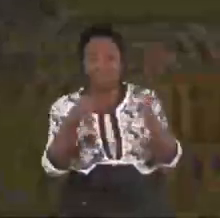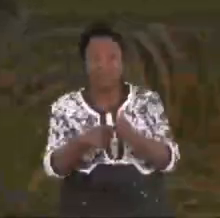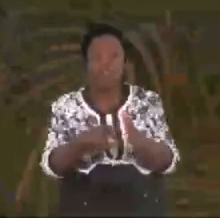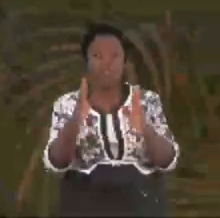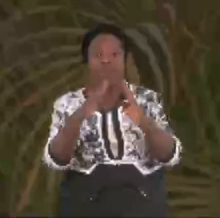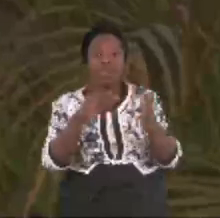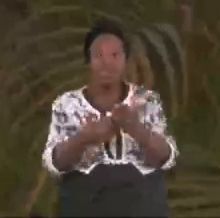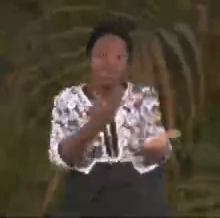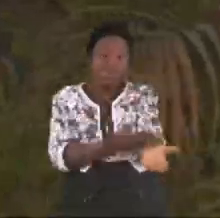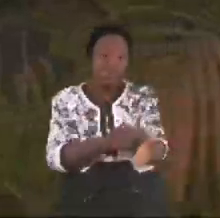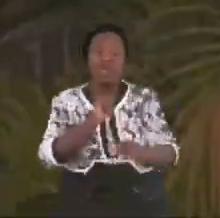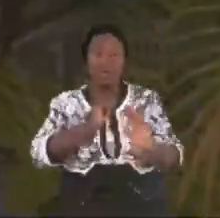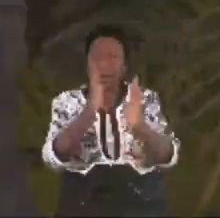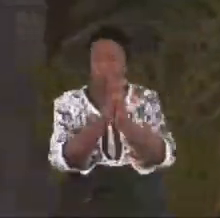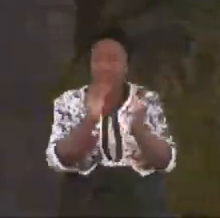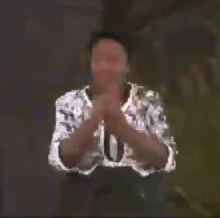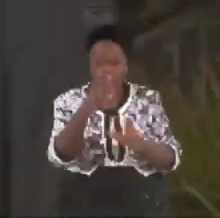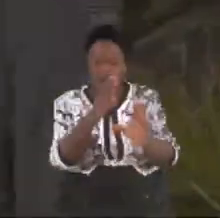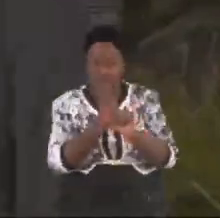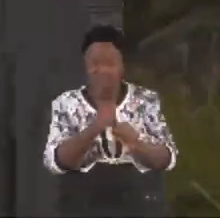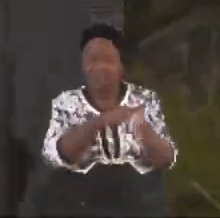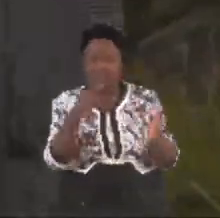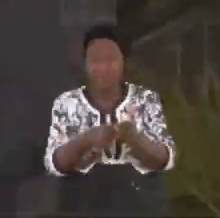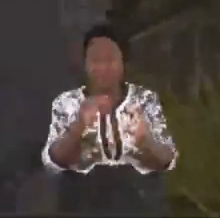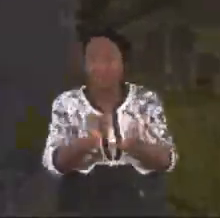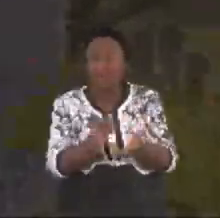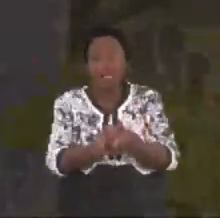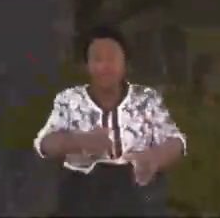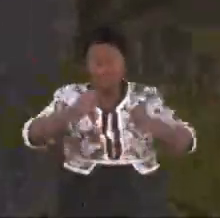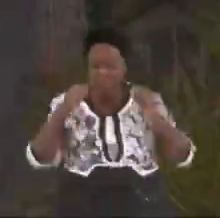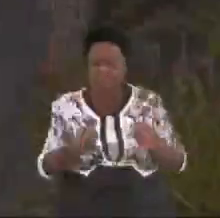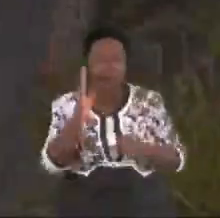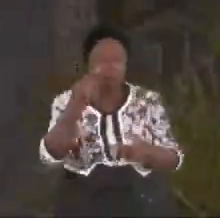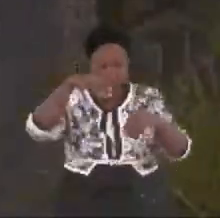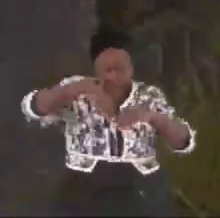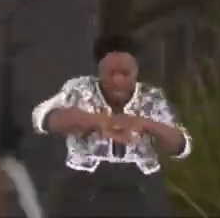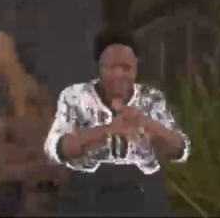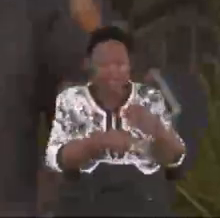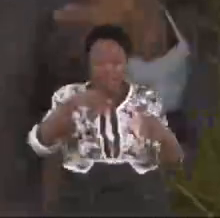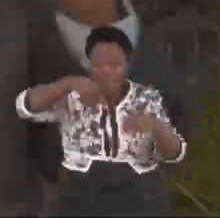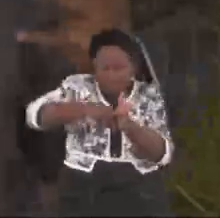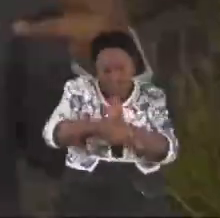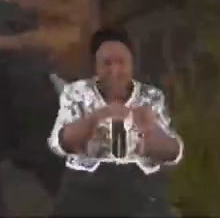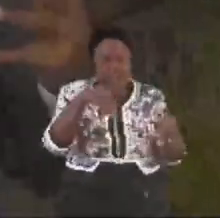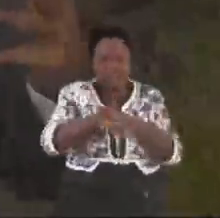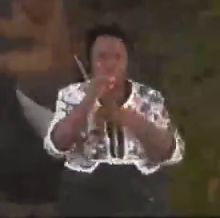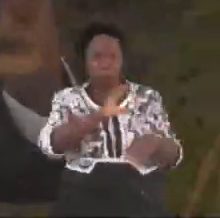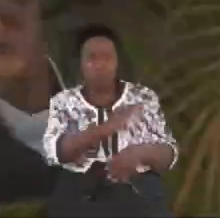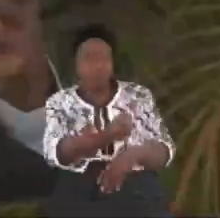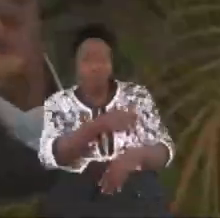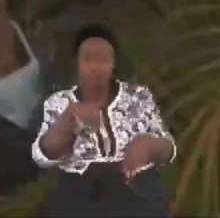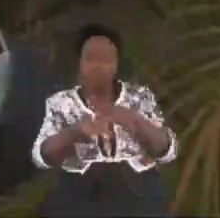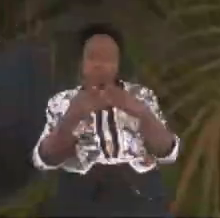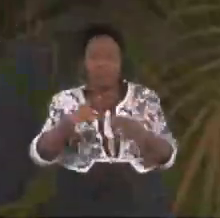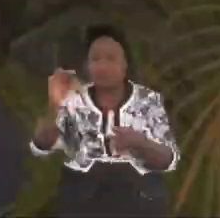cette séance ce matin, je prie que tu reçoives cette dynamite, qu'elle entre et pénètre dans ton âme,